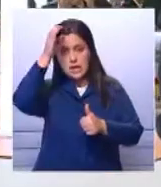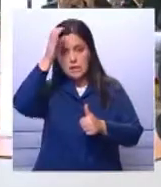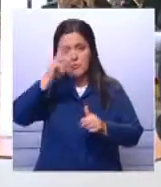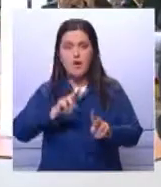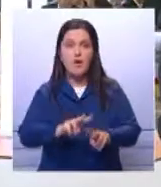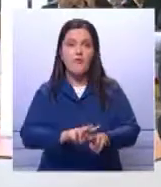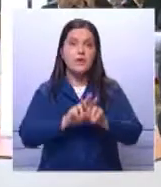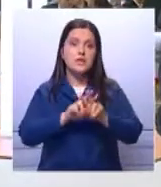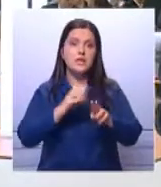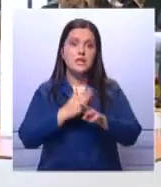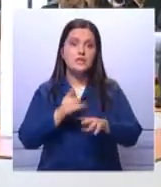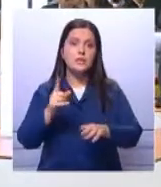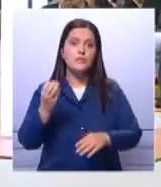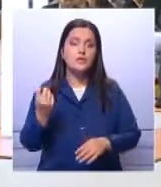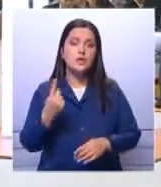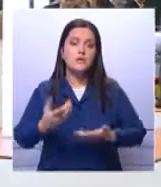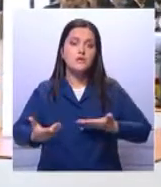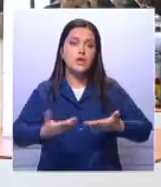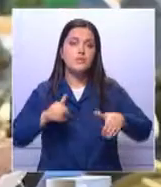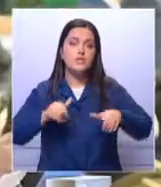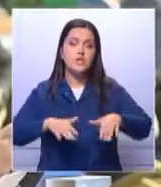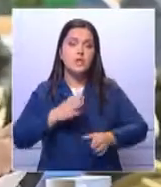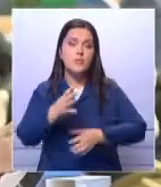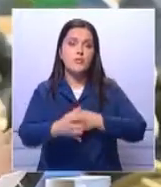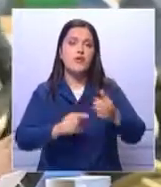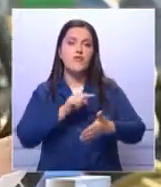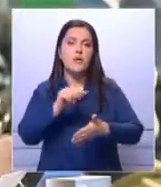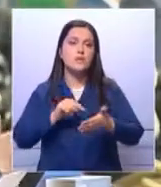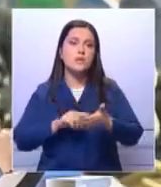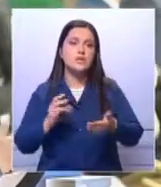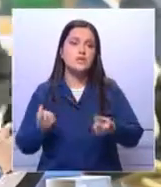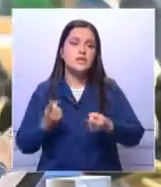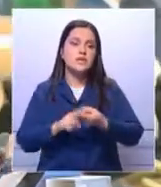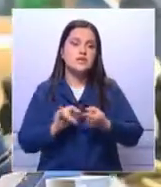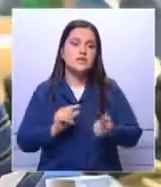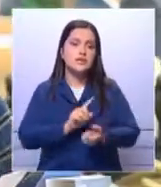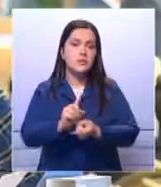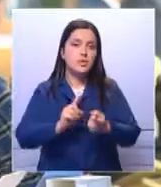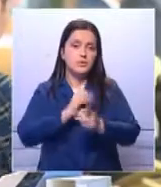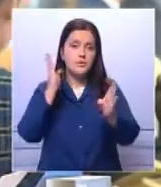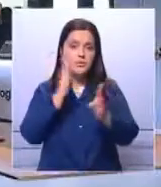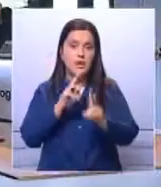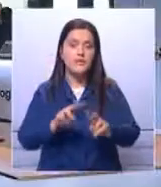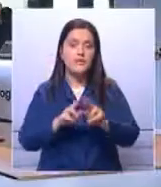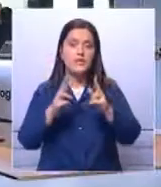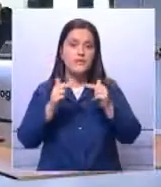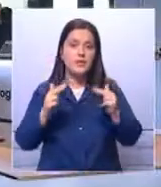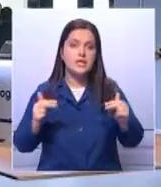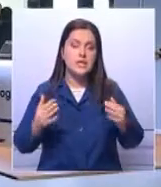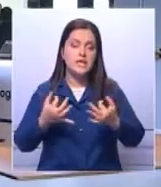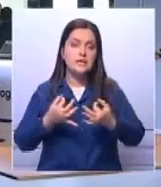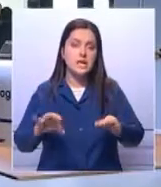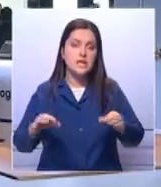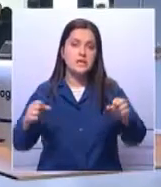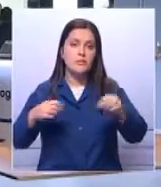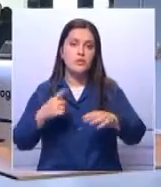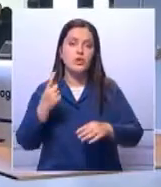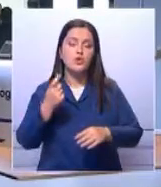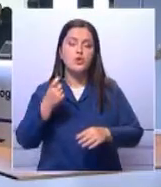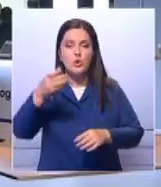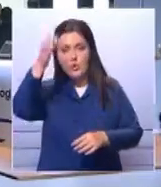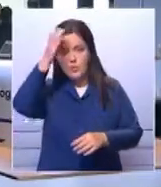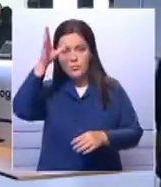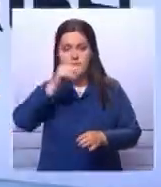Он подчеркнул, это событие станет еще одним шагом в решении глобальных вопросов, связанных с изменением климата. В столичном дворце